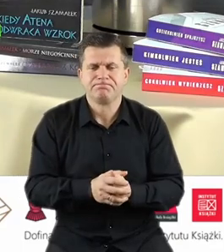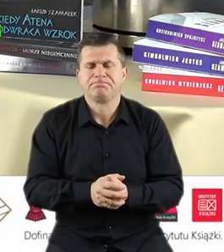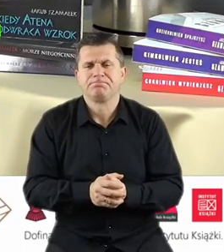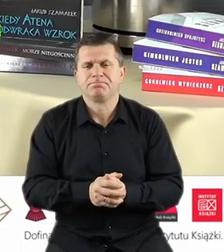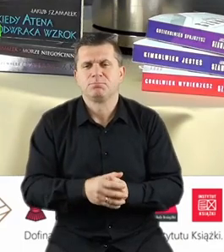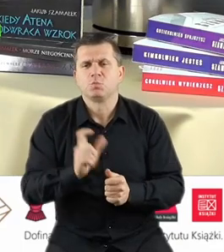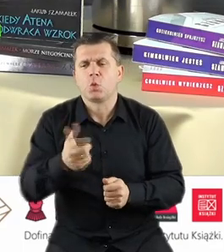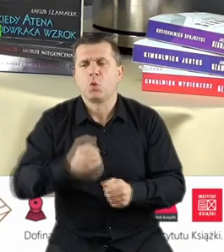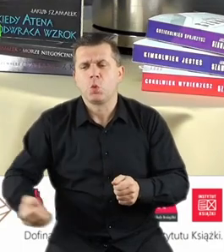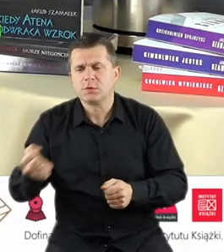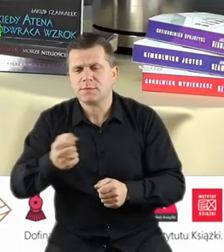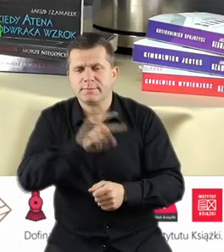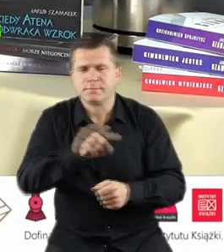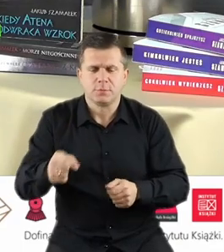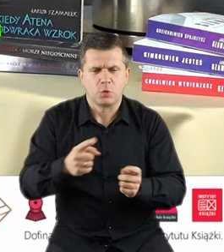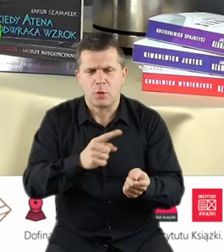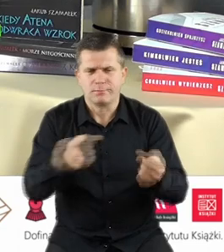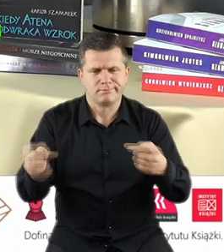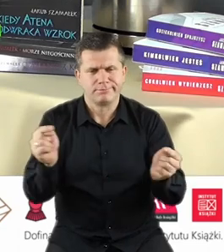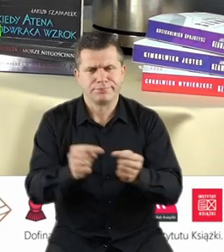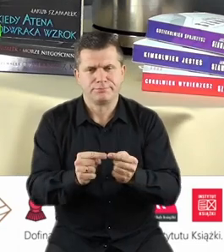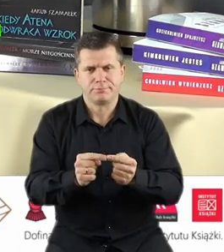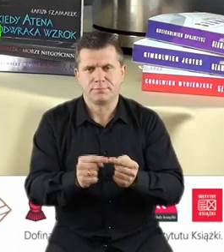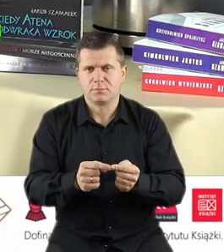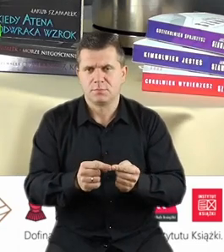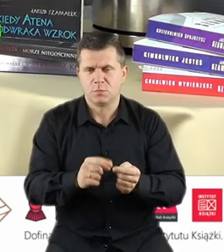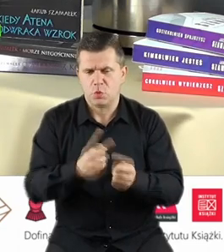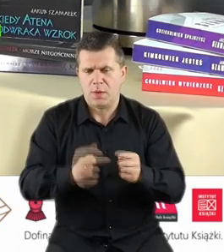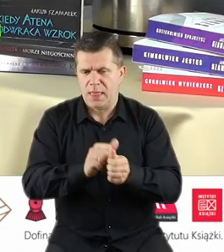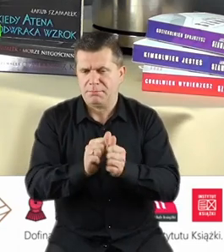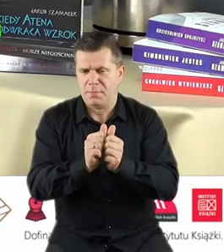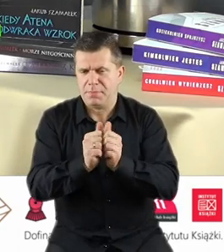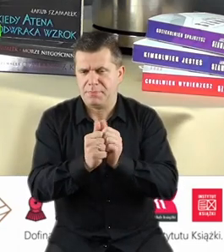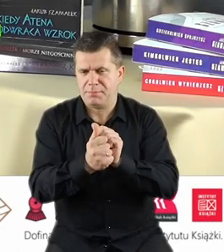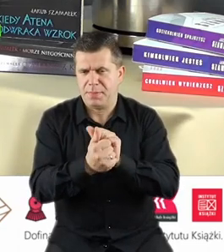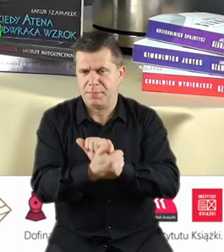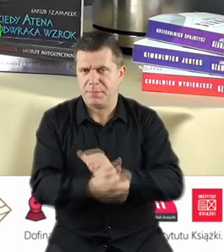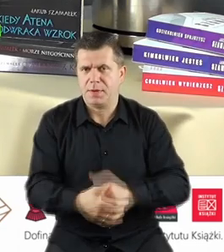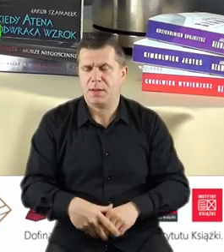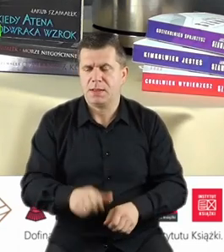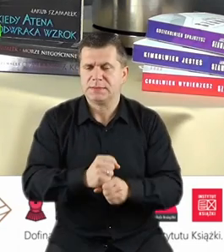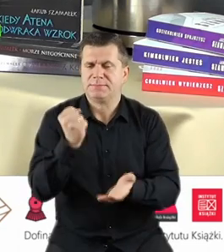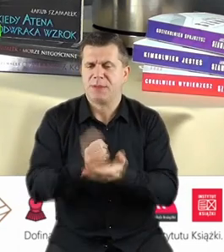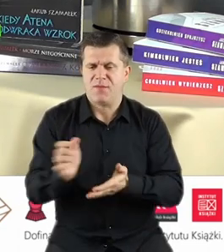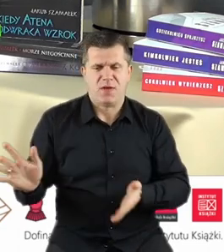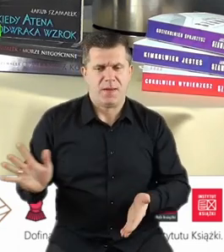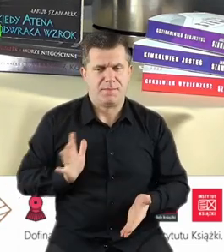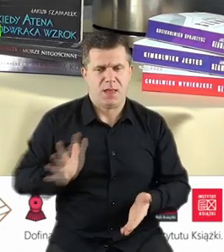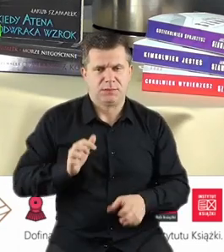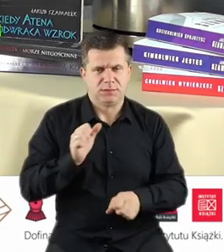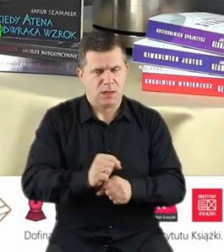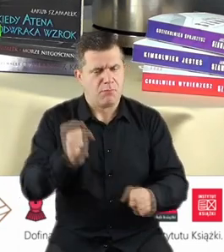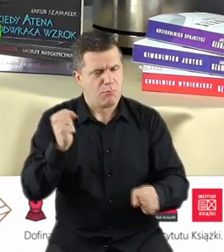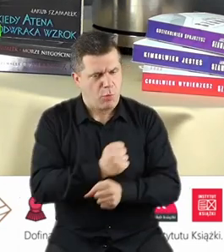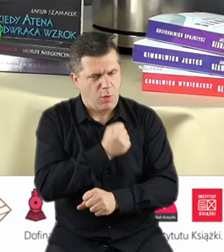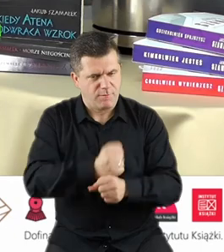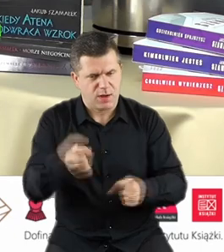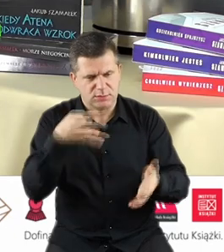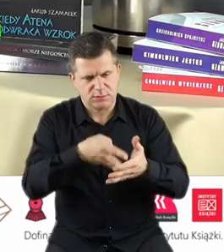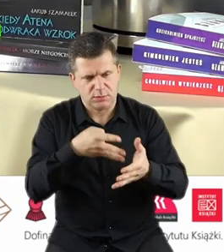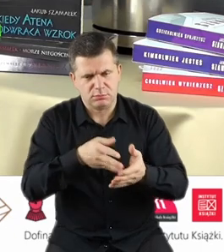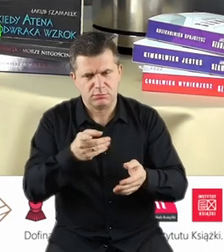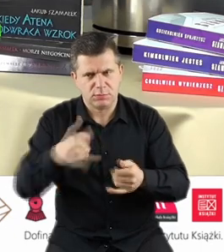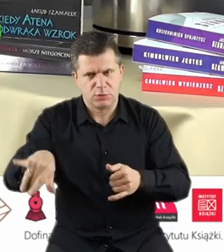do czego jest używany, do czego jest potrzebny. I to się trochę zaczyna zmieniać i te kwestie bezpieczeństwa są też poważnie traktowane przez różnych